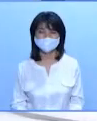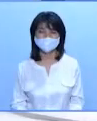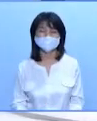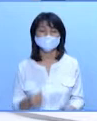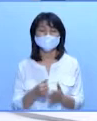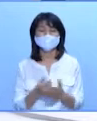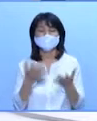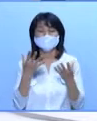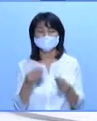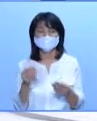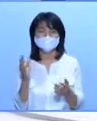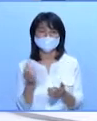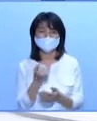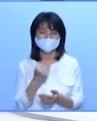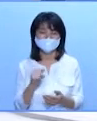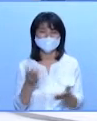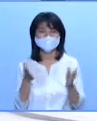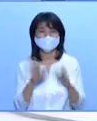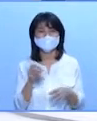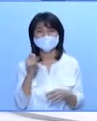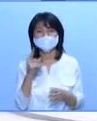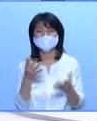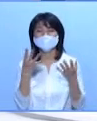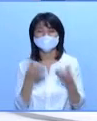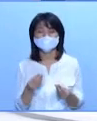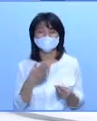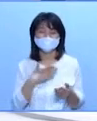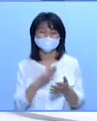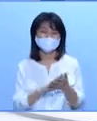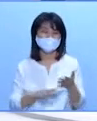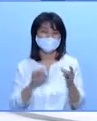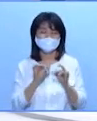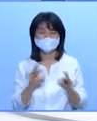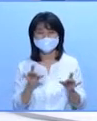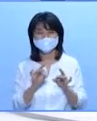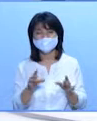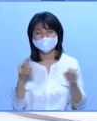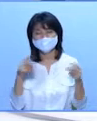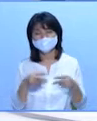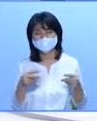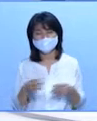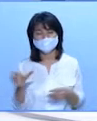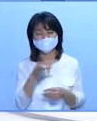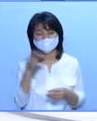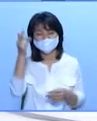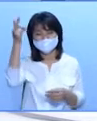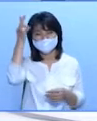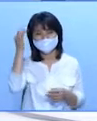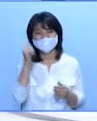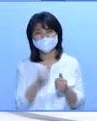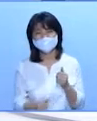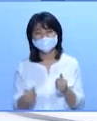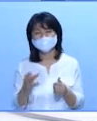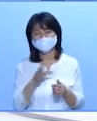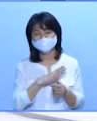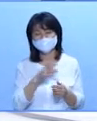До Дня Победы осталось 11 дней. В преддверии юбилея мы продолжаем рассказывать о свидетелях тех лет, по крупицам собирая воспоминания о каждом, кто пролил